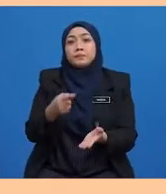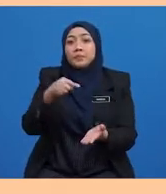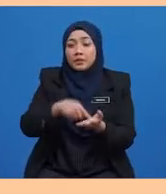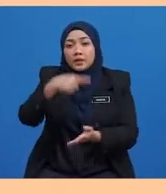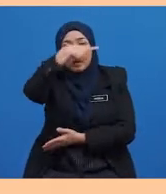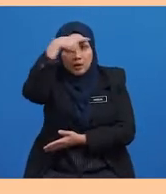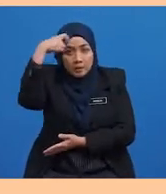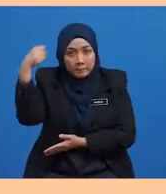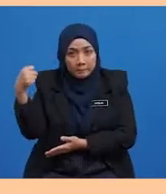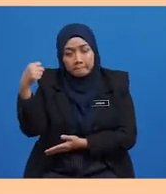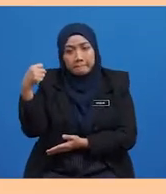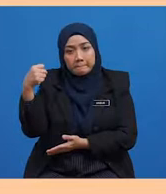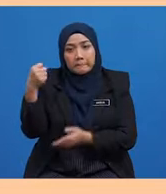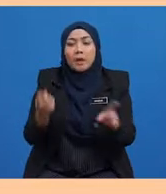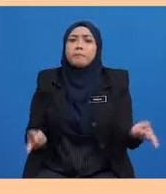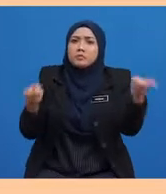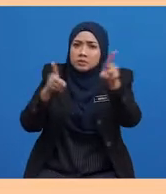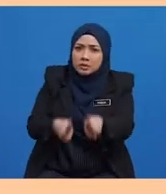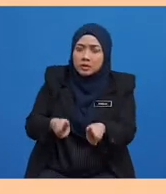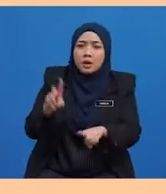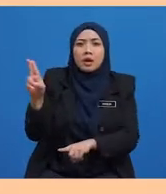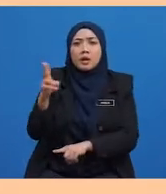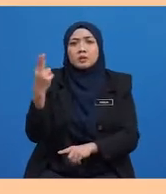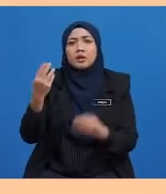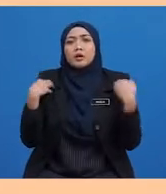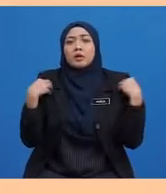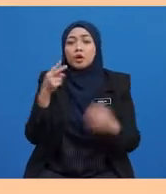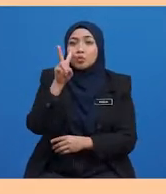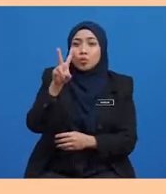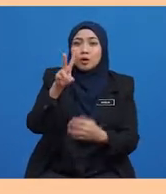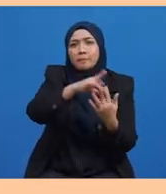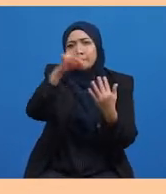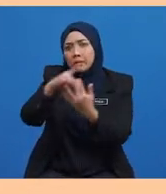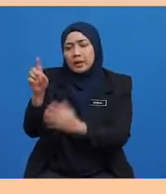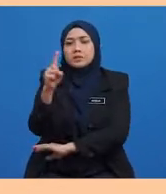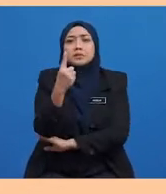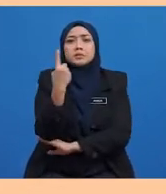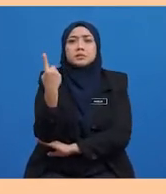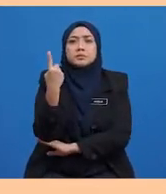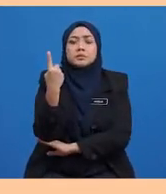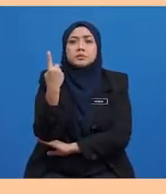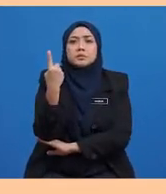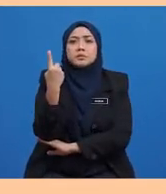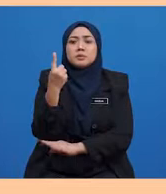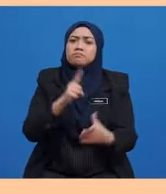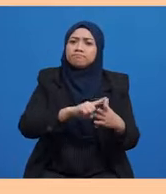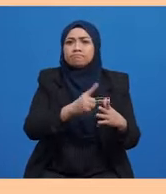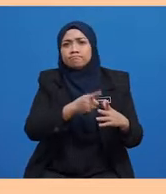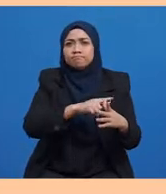Ini kerana peristiwa ini hanya ada 2 pilihan sahaja, sama